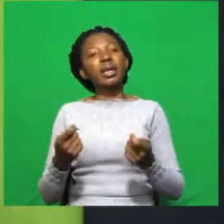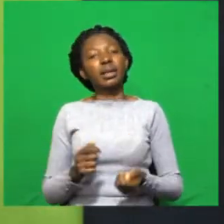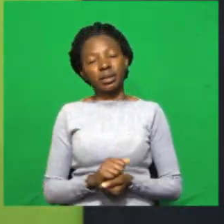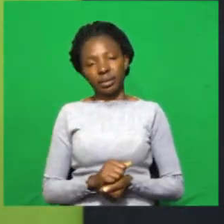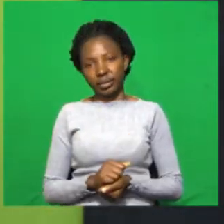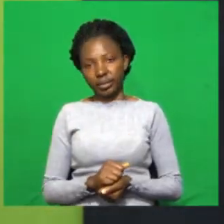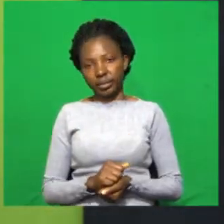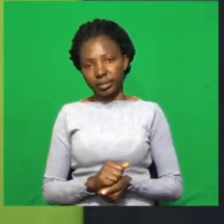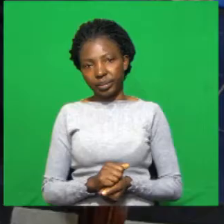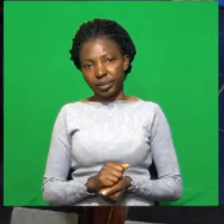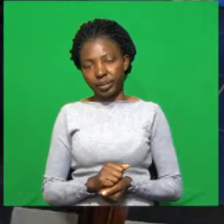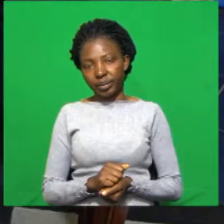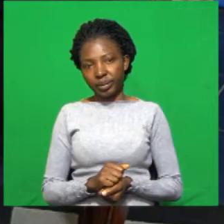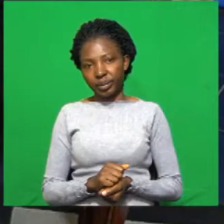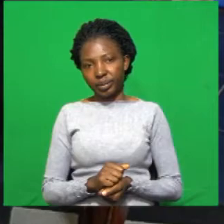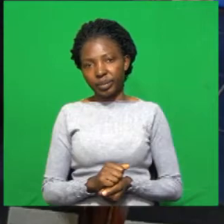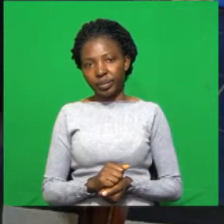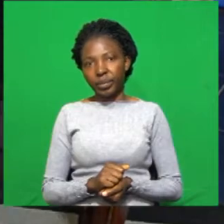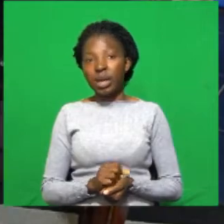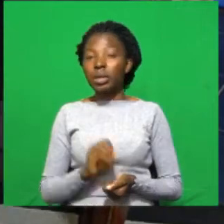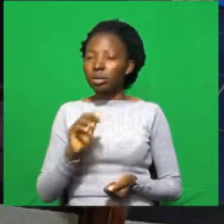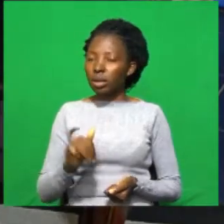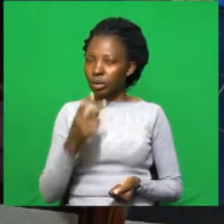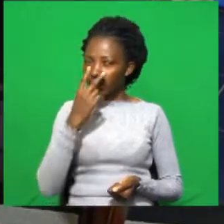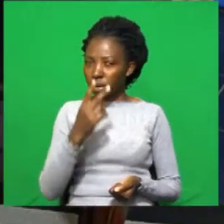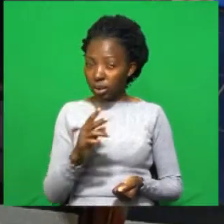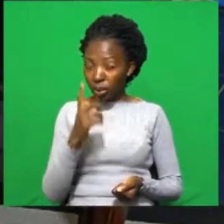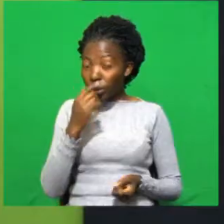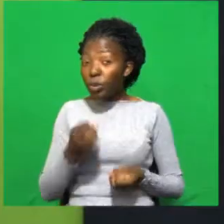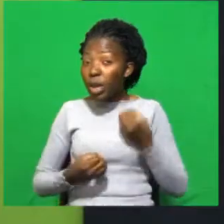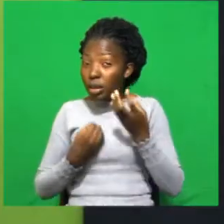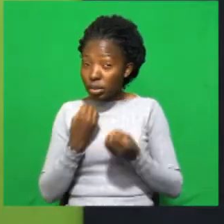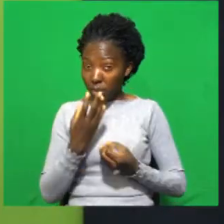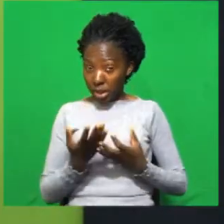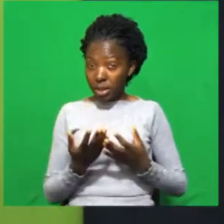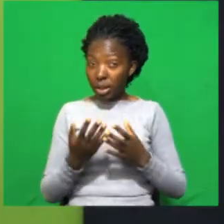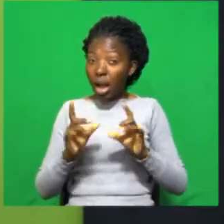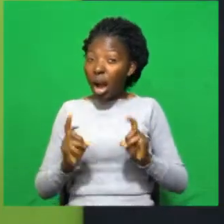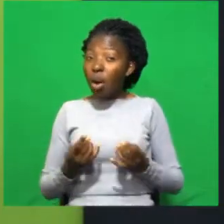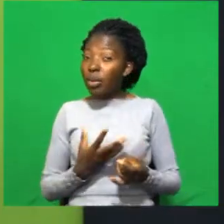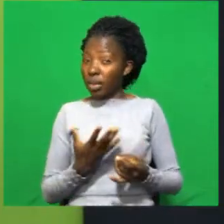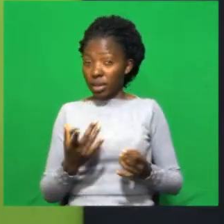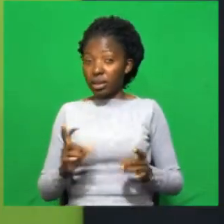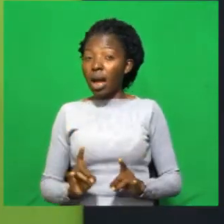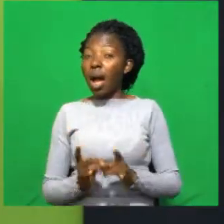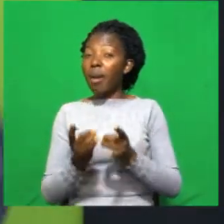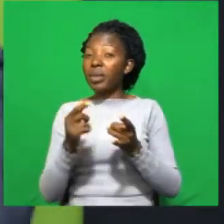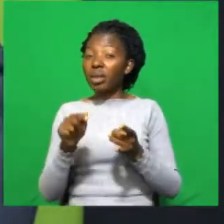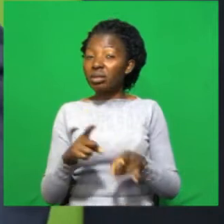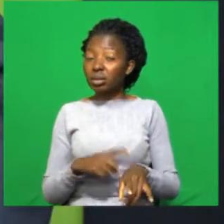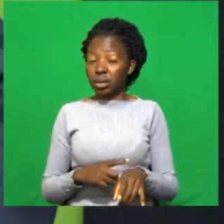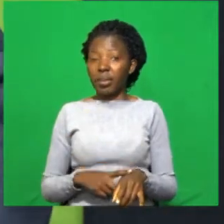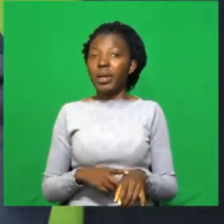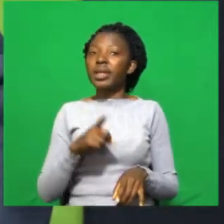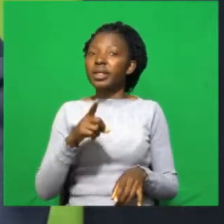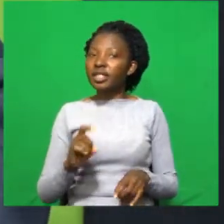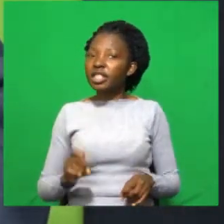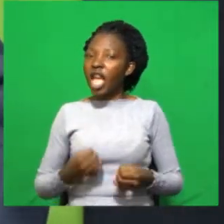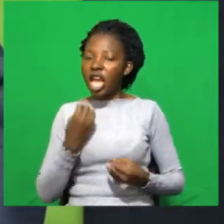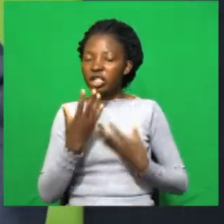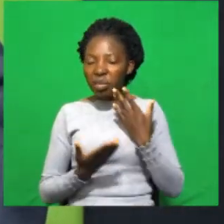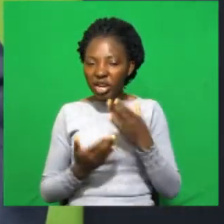rakazopora rakazopora. Saka muri kuona kuti kutsanangurwa kuri kuita chimiro ichi vateereri nyaya iyoyi inotsanangurwa